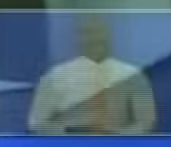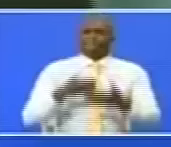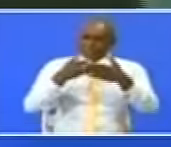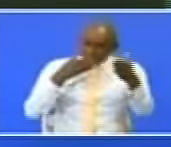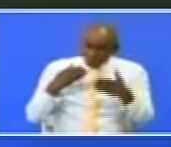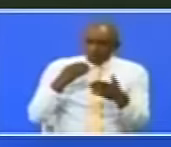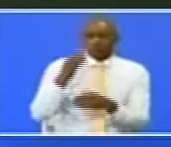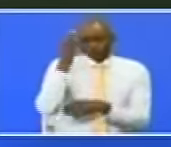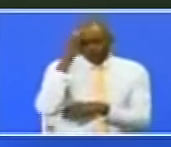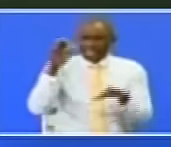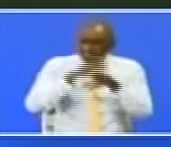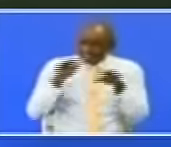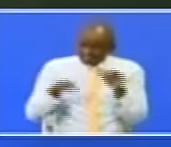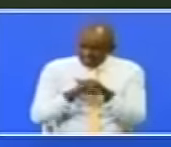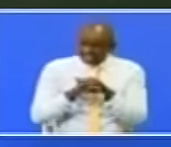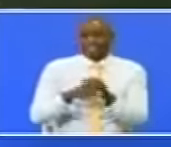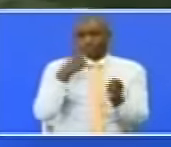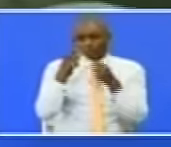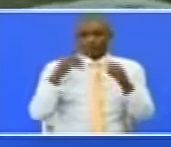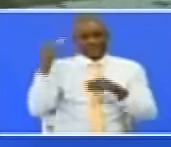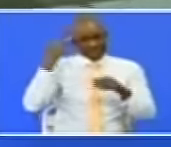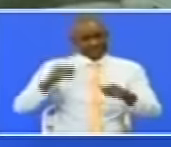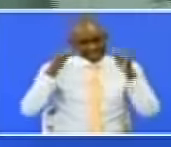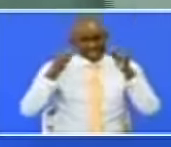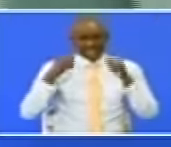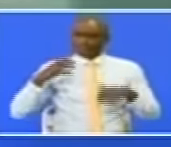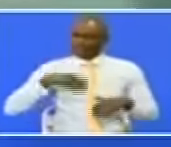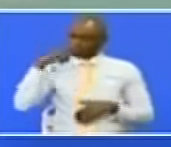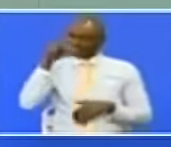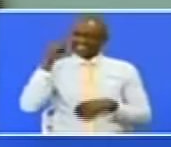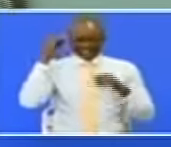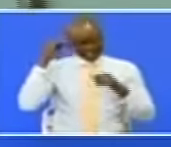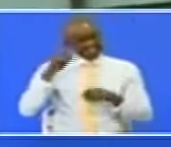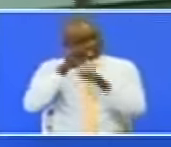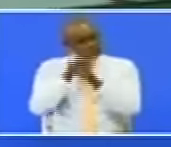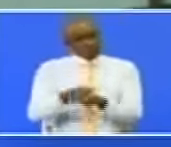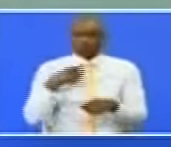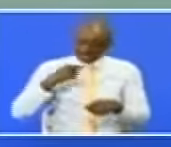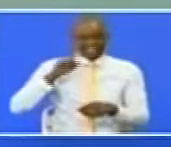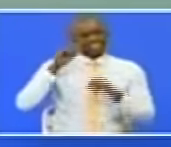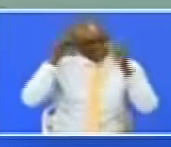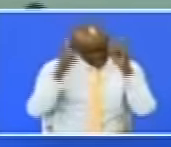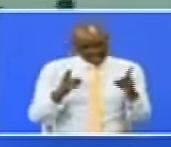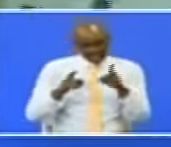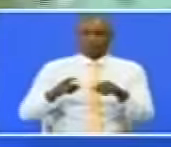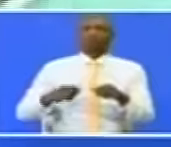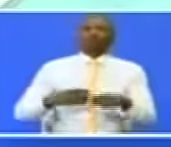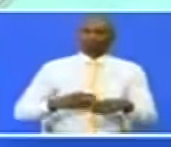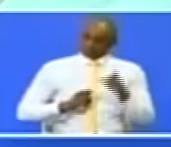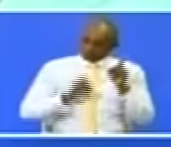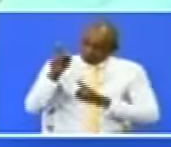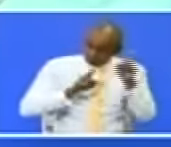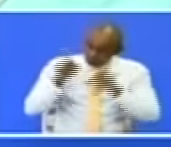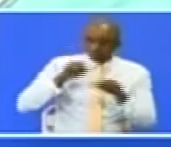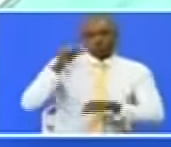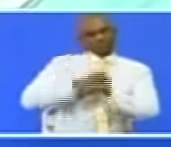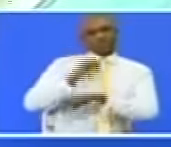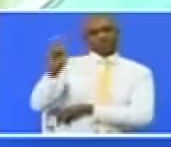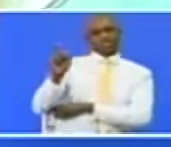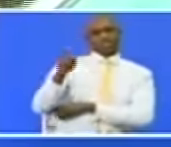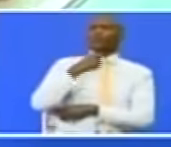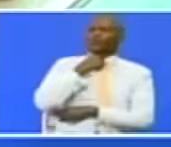Kupapia mambo na kumsulubu mwalimu mkuu aliyehusishwa na madai ya ubaguzi, tulipanga ziara katika shule hiyo ya Naramat. Tulitaka